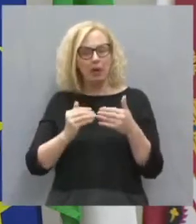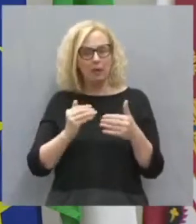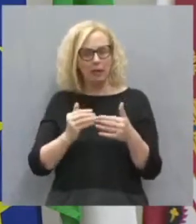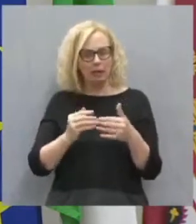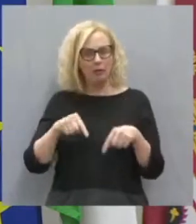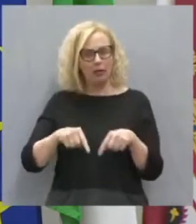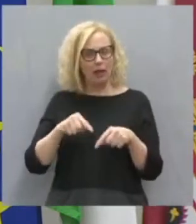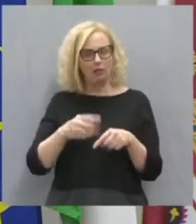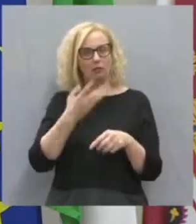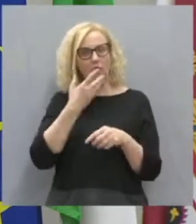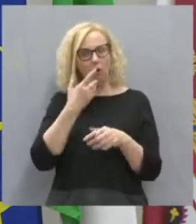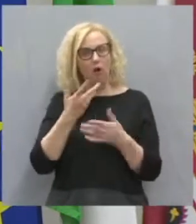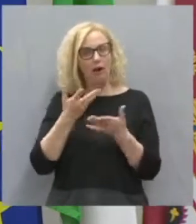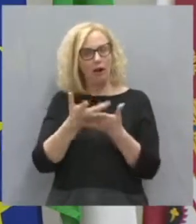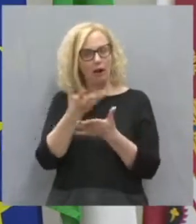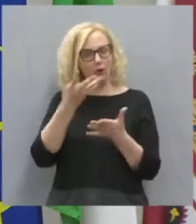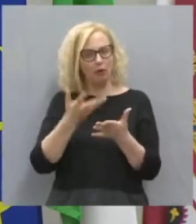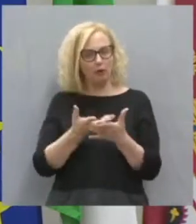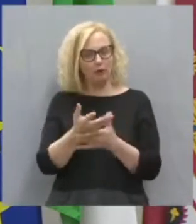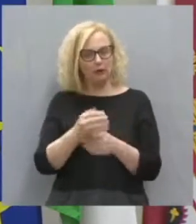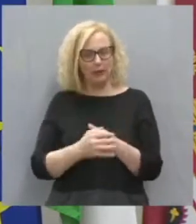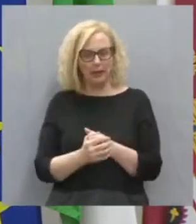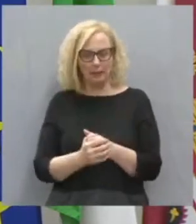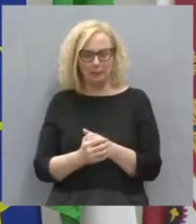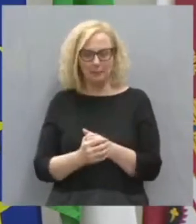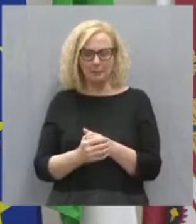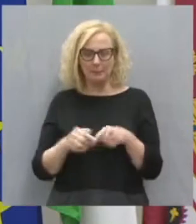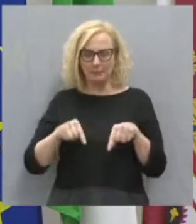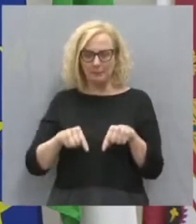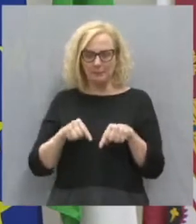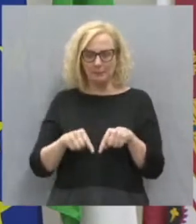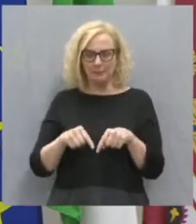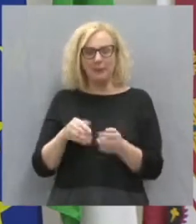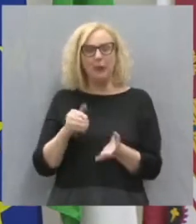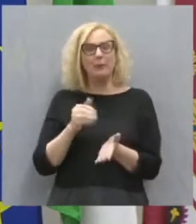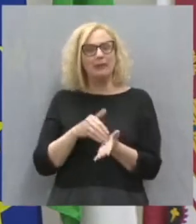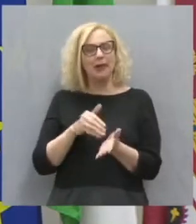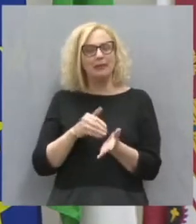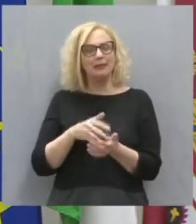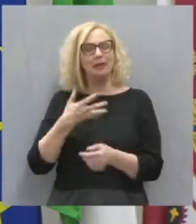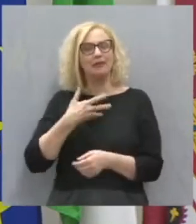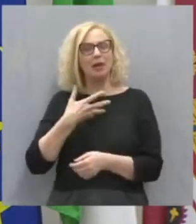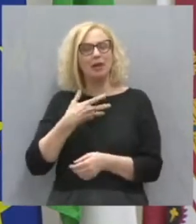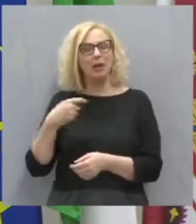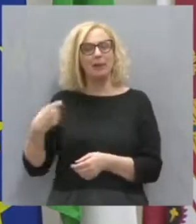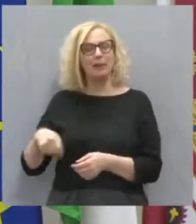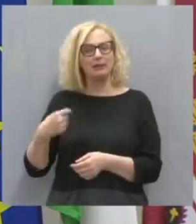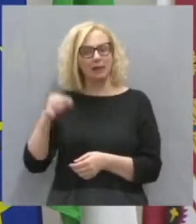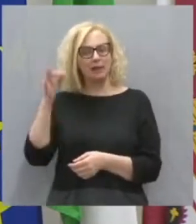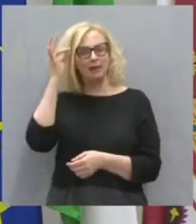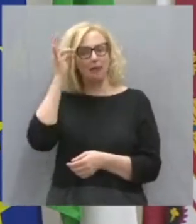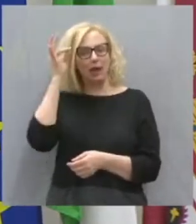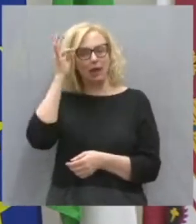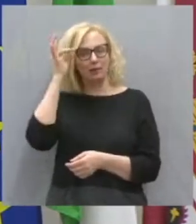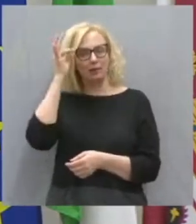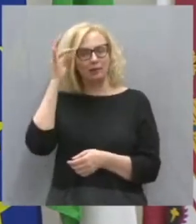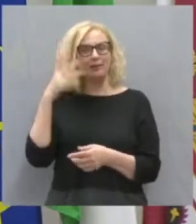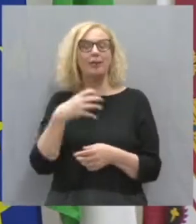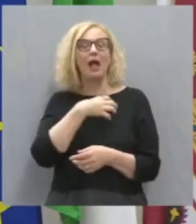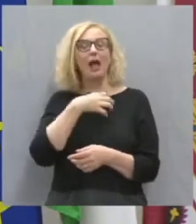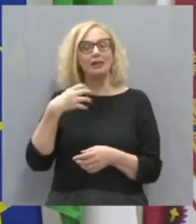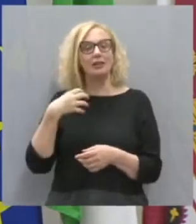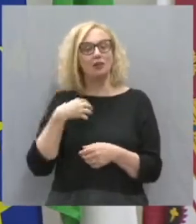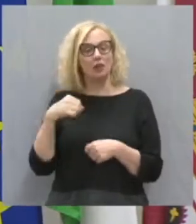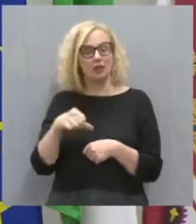parlarvi proprio in questa conferenza stampa per farlo abbiamo qui con noi il presidente maurizio fugatti l'assessore